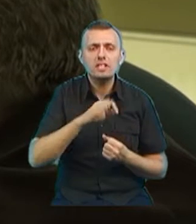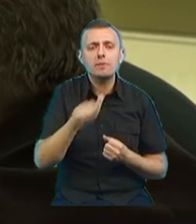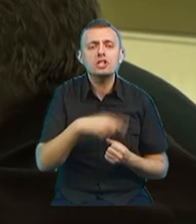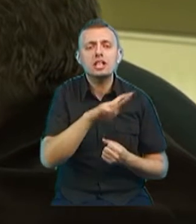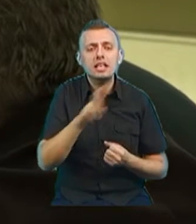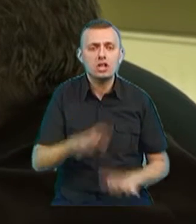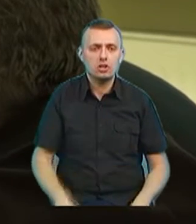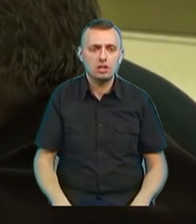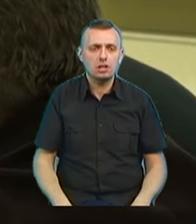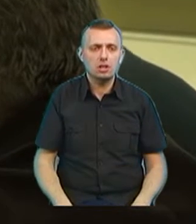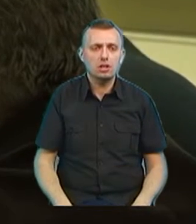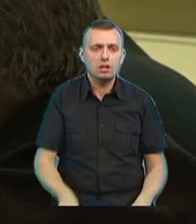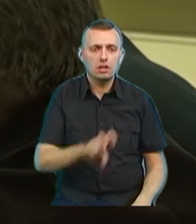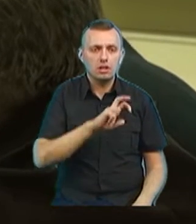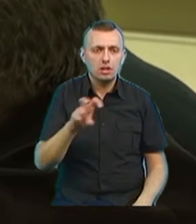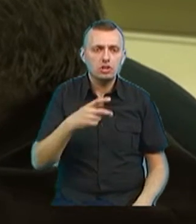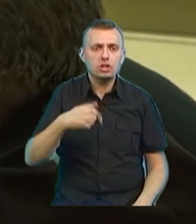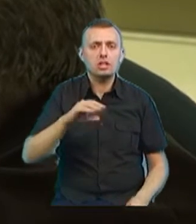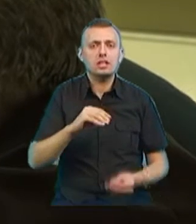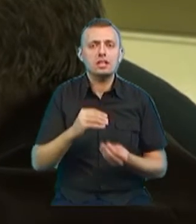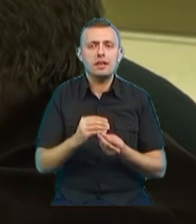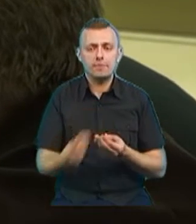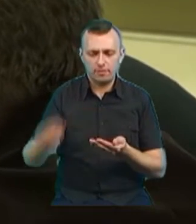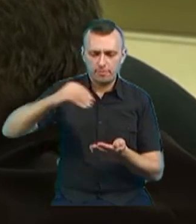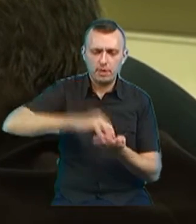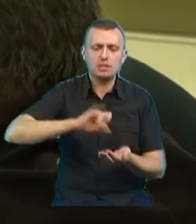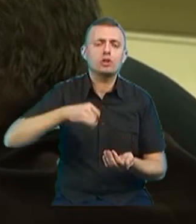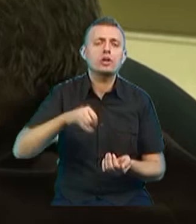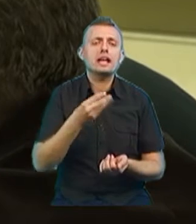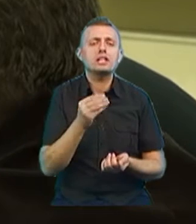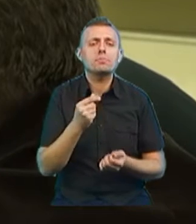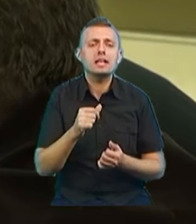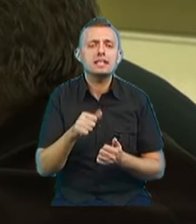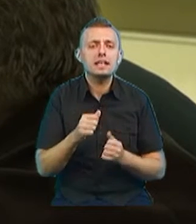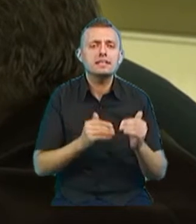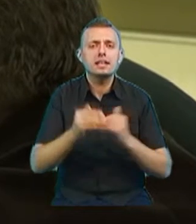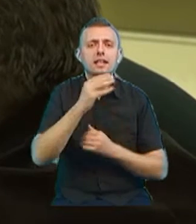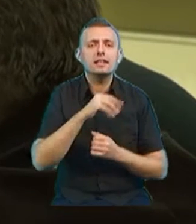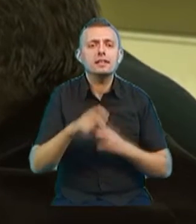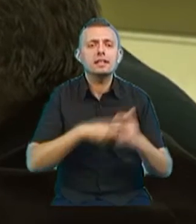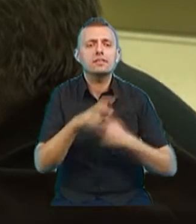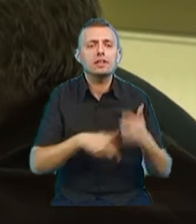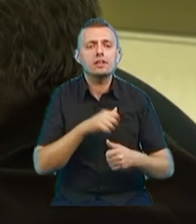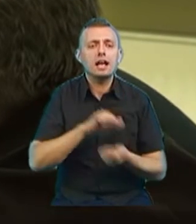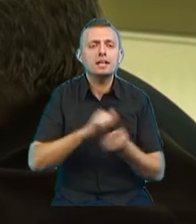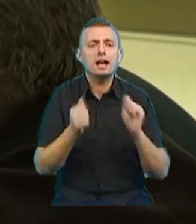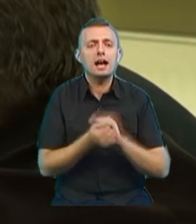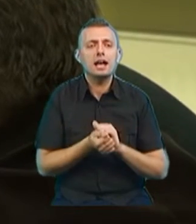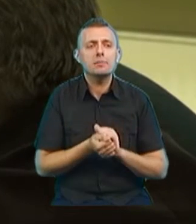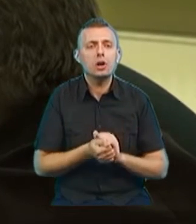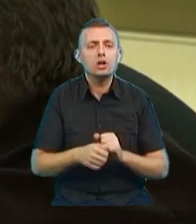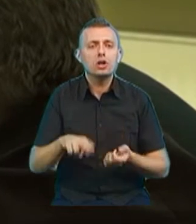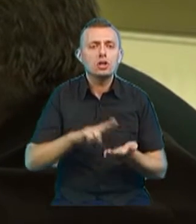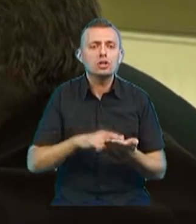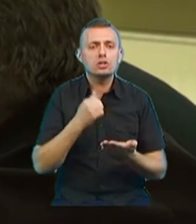jedną rzecz, jednej rzeczy. Czy nie wpłynęły na przykład jakieś środki za nas wykonania lub znowu posiłkował się pan